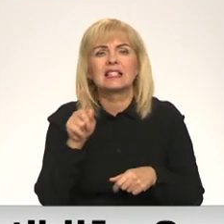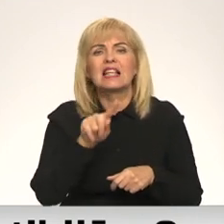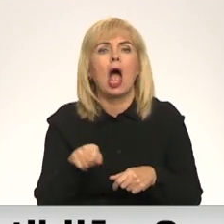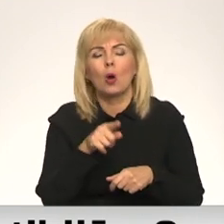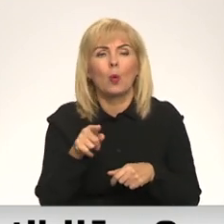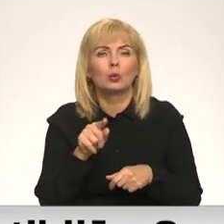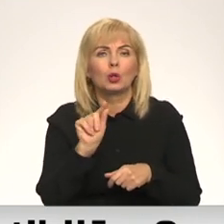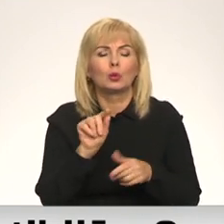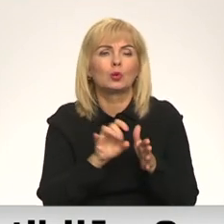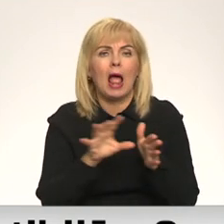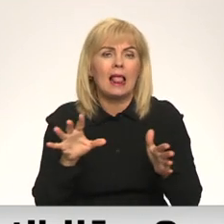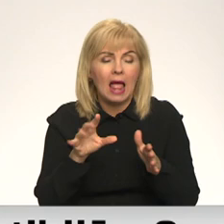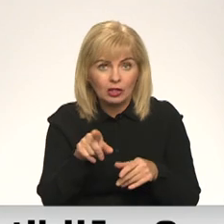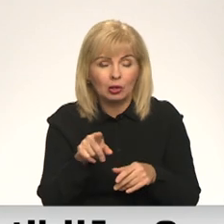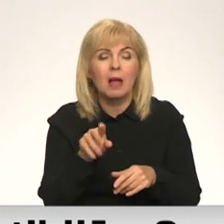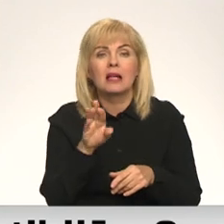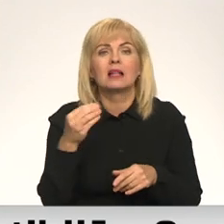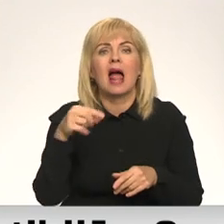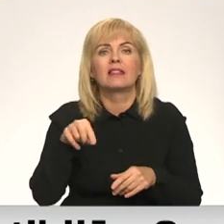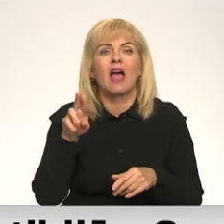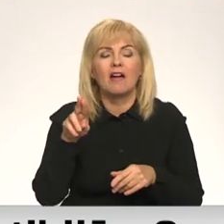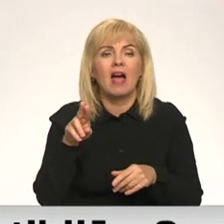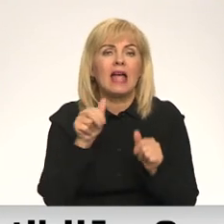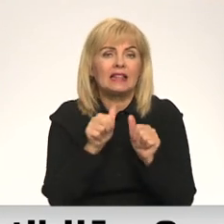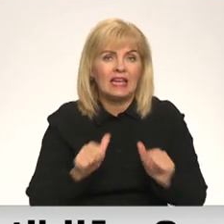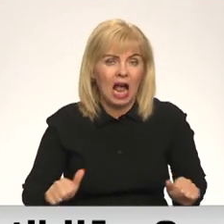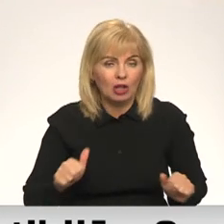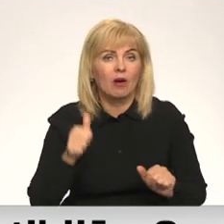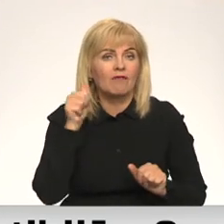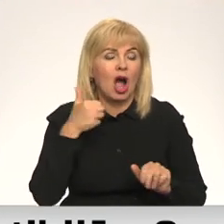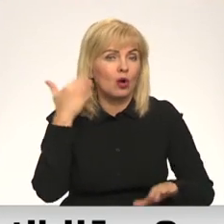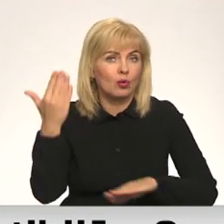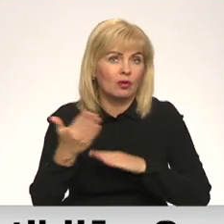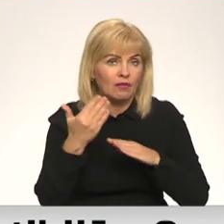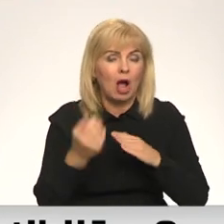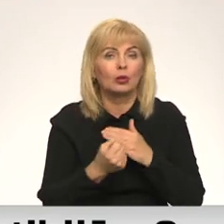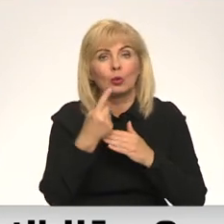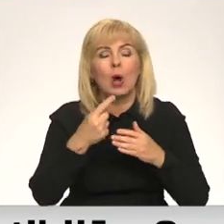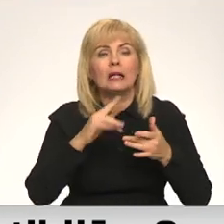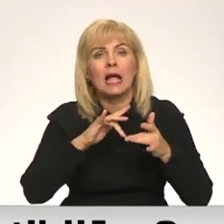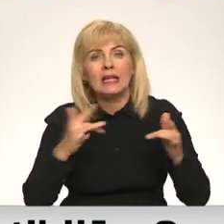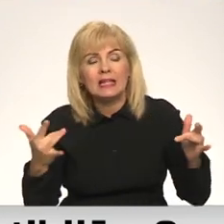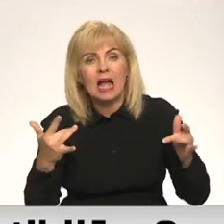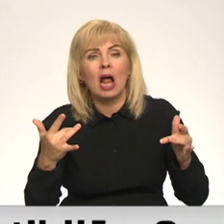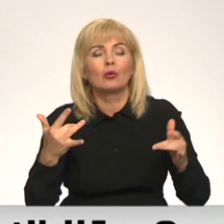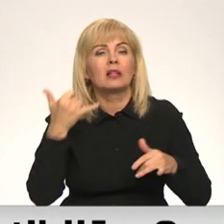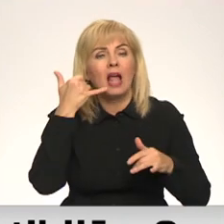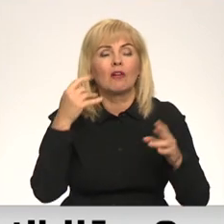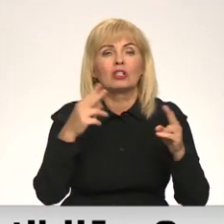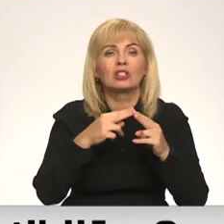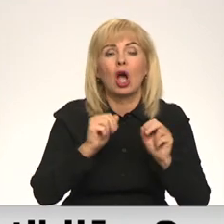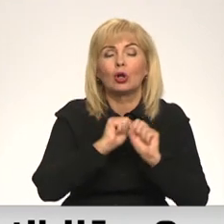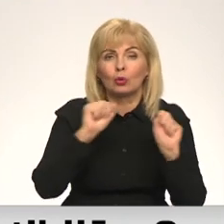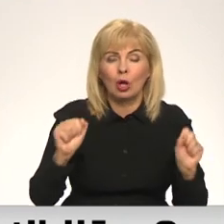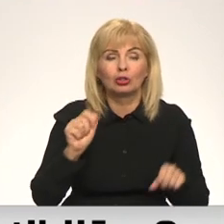sekundēs. Kā RTV norāda dienestos, vakardienas vētra radot pārāvumus internetu un telefonu sakaru nodrošinājumā